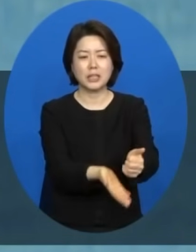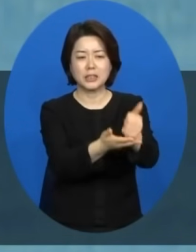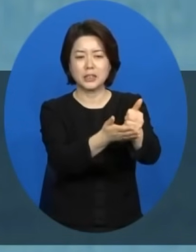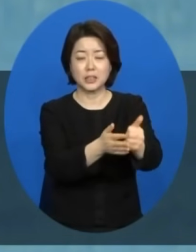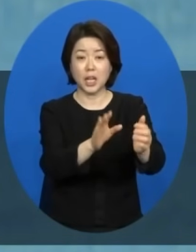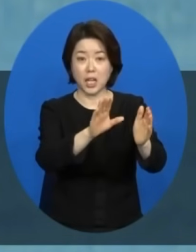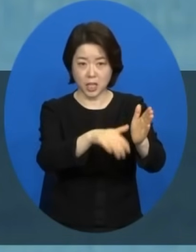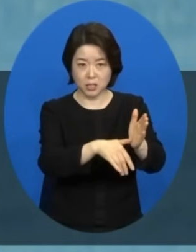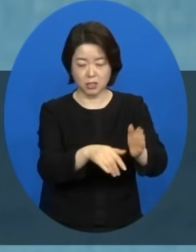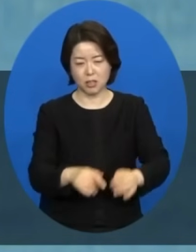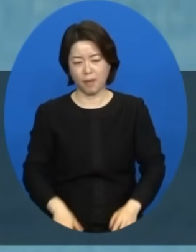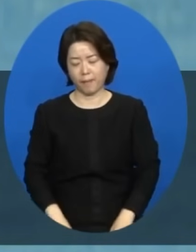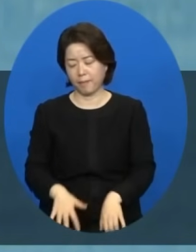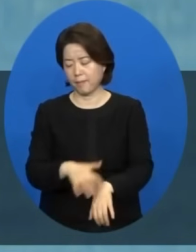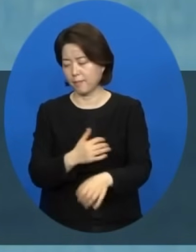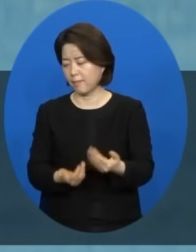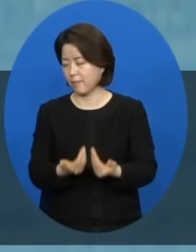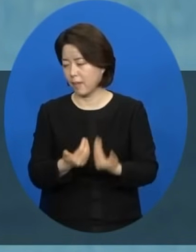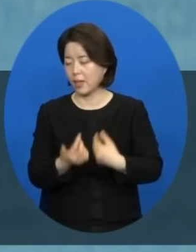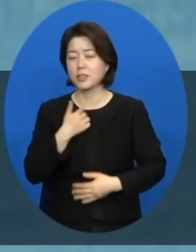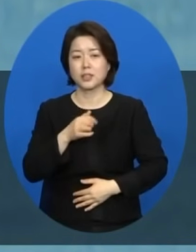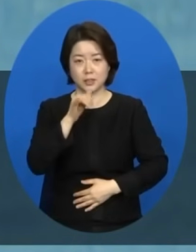있다.